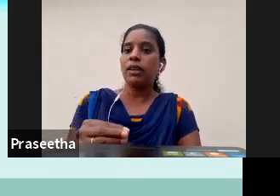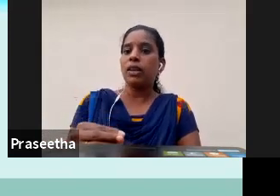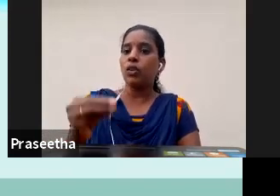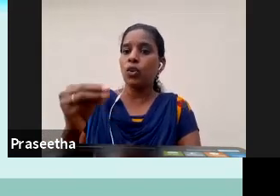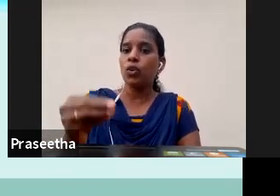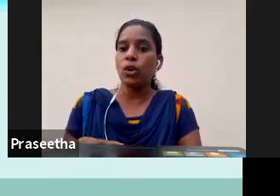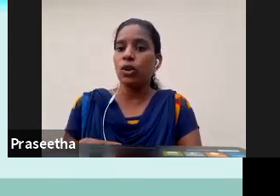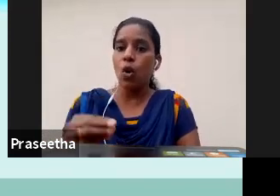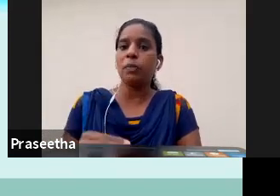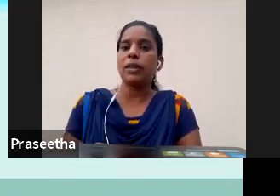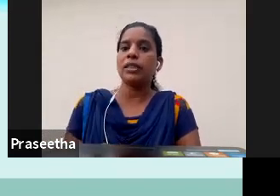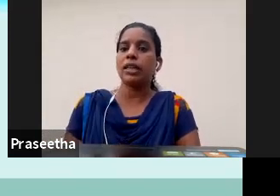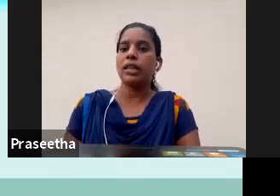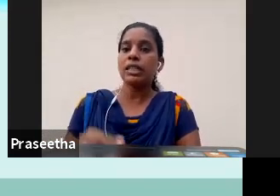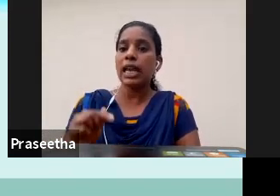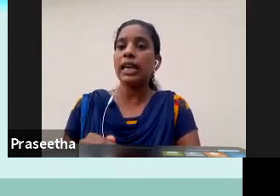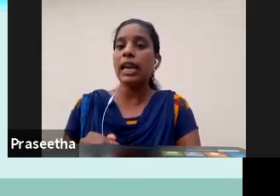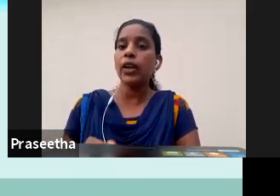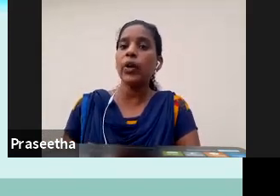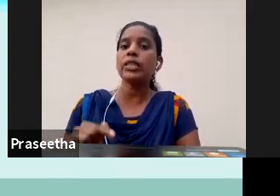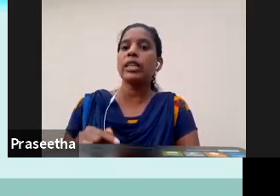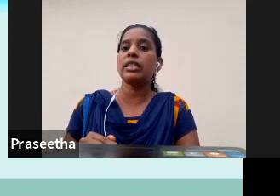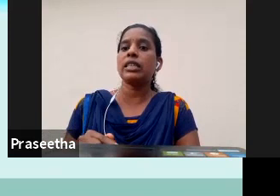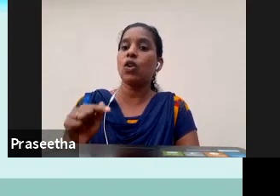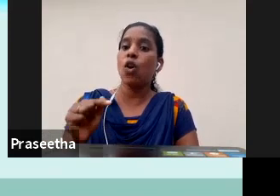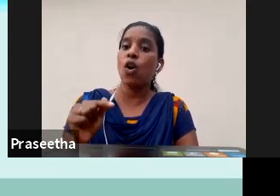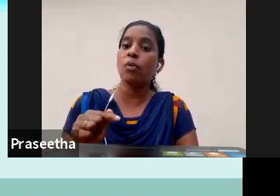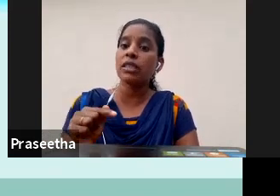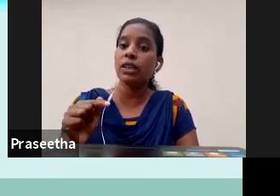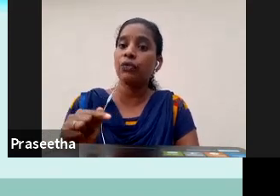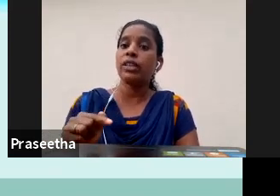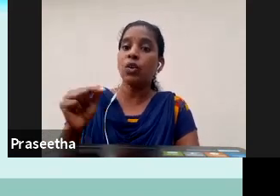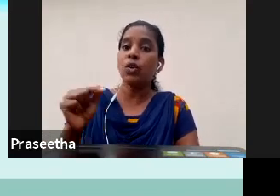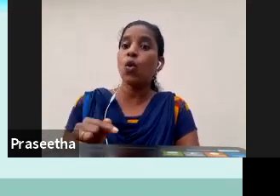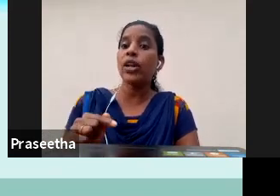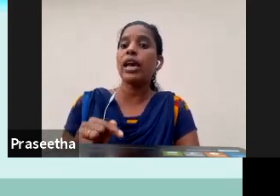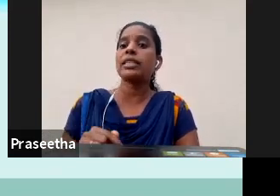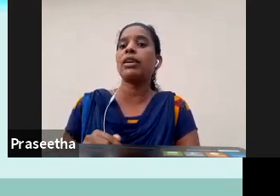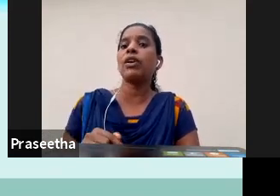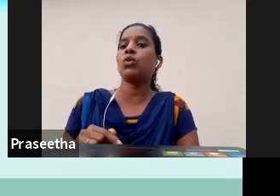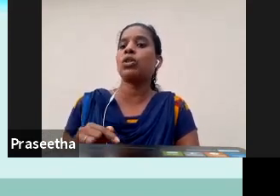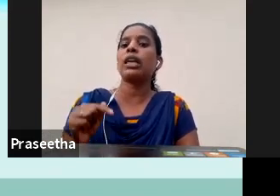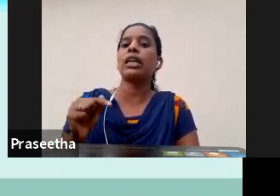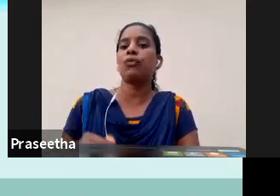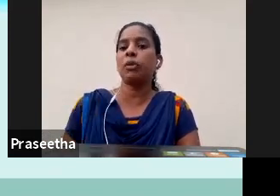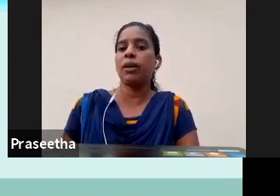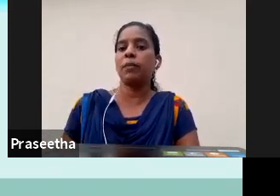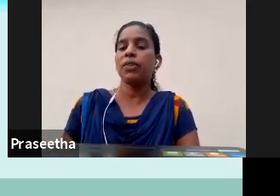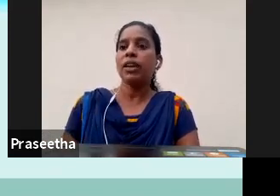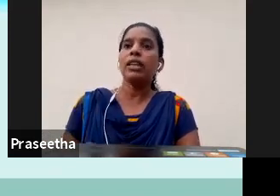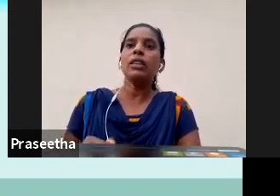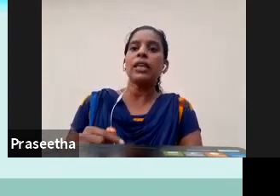കാര്യം പറഞ്ഞിട്ടുള്ളത്, ഒരു കോട്ട് പറഞ്ഞിട്ടുള്ളത്, സൈൻ ലാംഗ്വേജ് ഈസ് എ നോബ്ലസ്റ്റ് ഗിഫ്റ്റ് ഗോഡ് ഹാസ് ഗിവൺ ടു ദ ഡഫ്